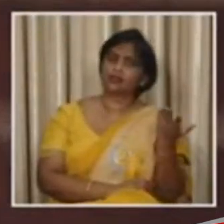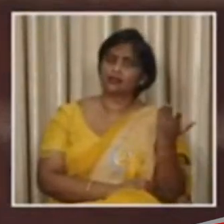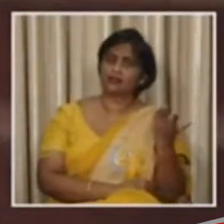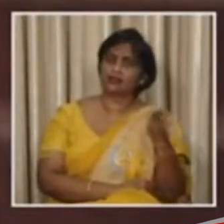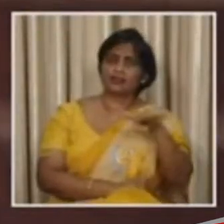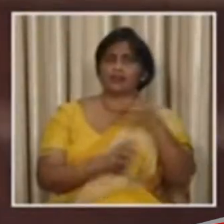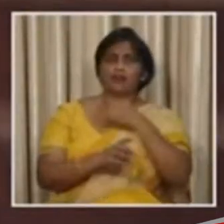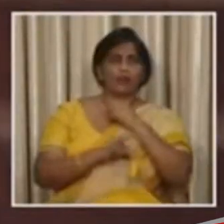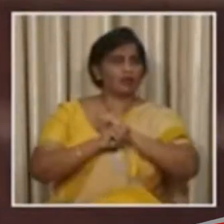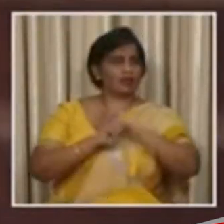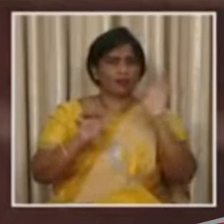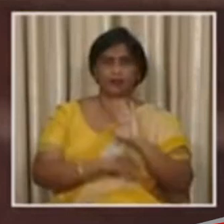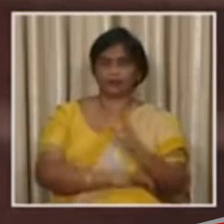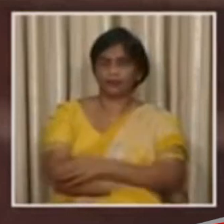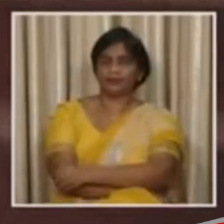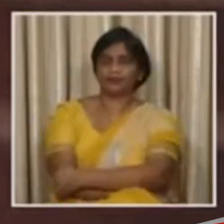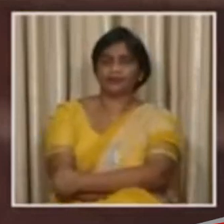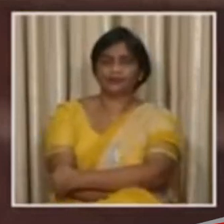සමාජගත කරන්න එපා.